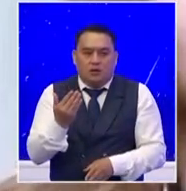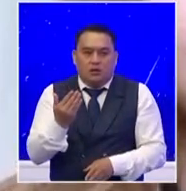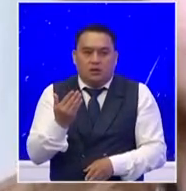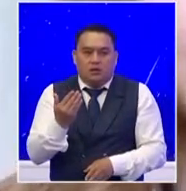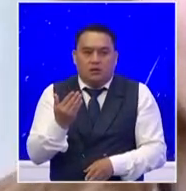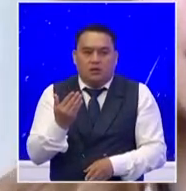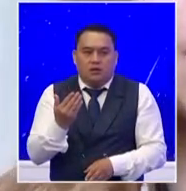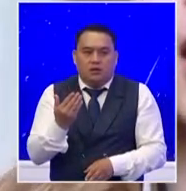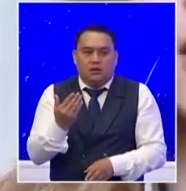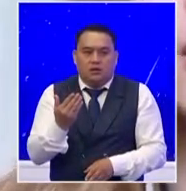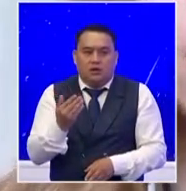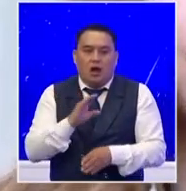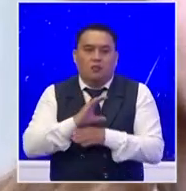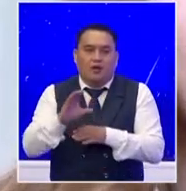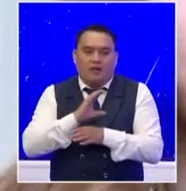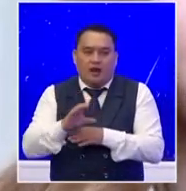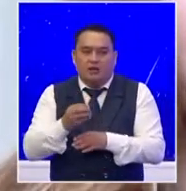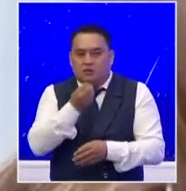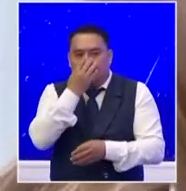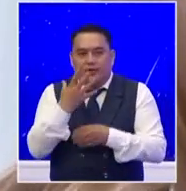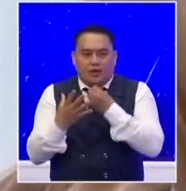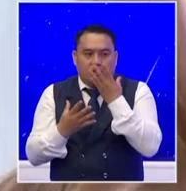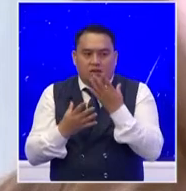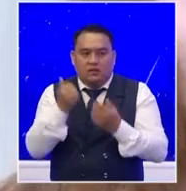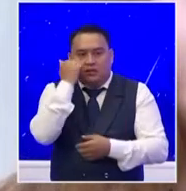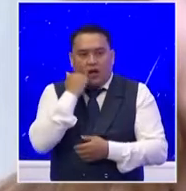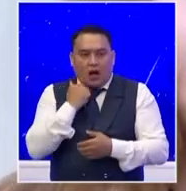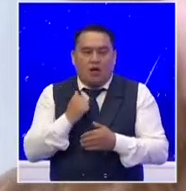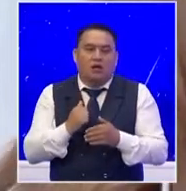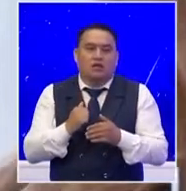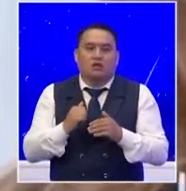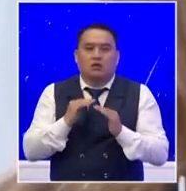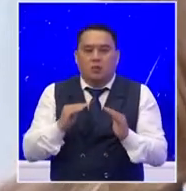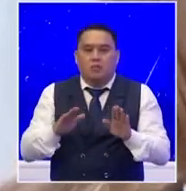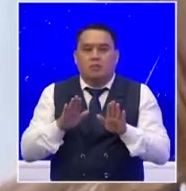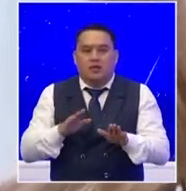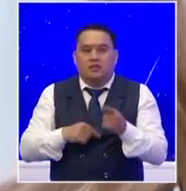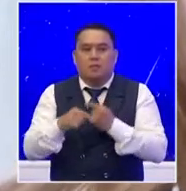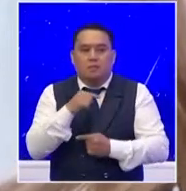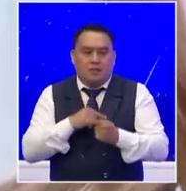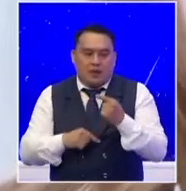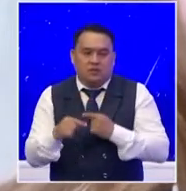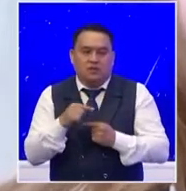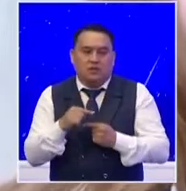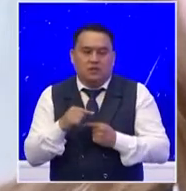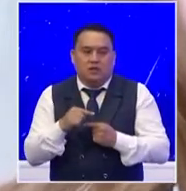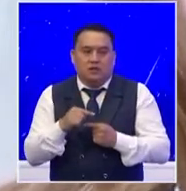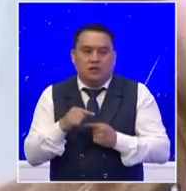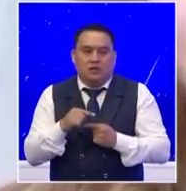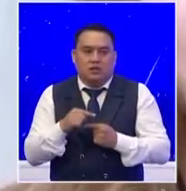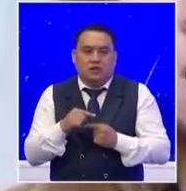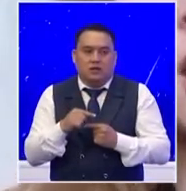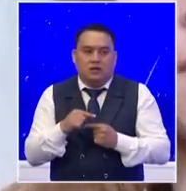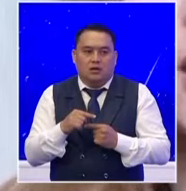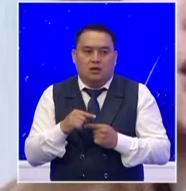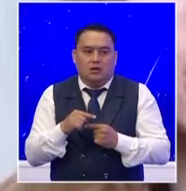Они тоже начали отправлять цветы в дом престарелых, тем самым местные бизнесы тоже,